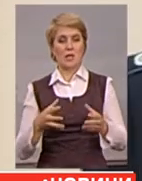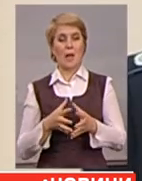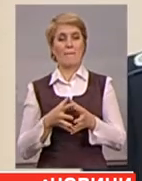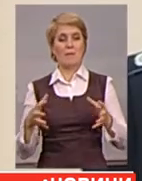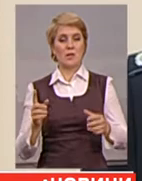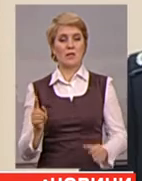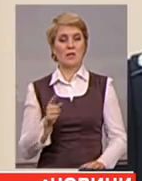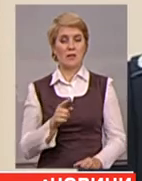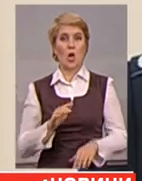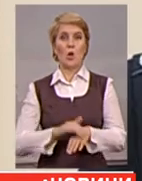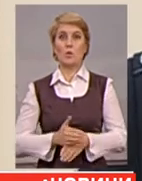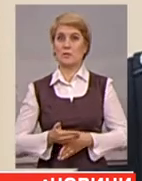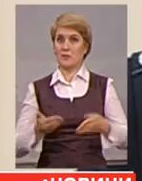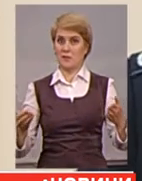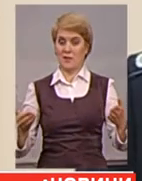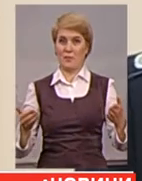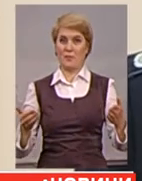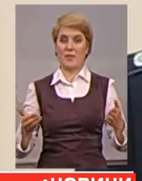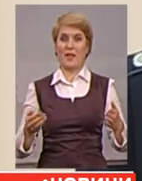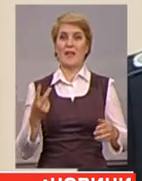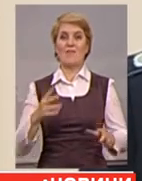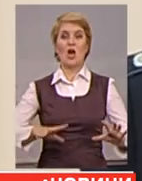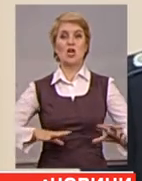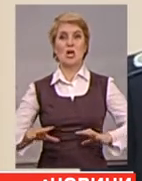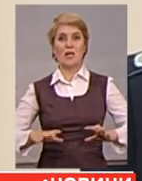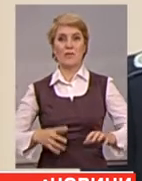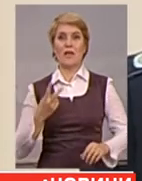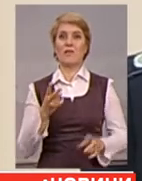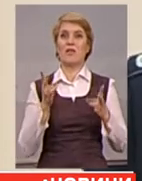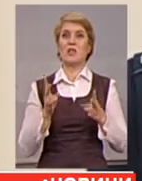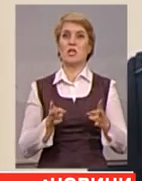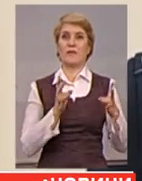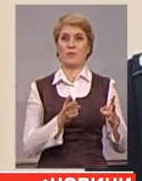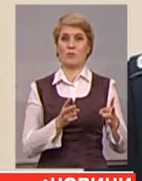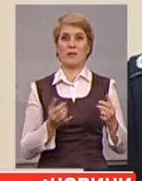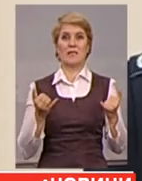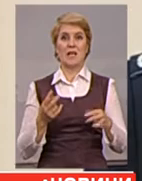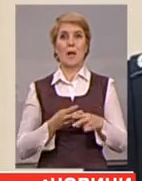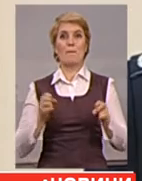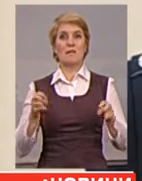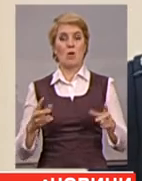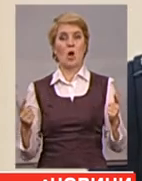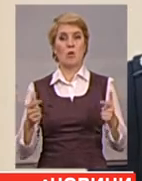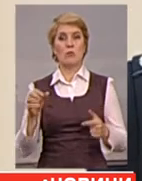більшості з них розкрита, та 2 шахрайства і 2 нещасних випадки. Наразі безпека